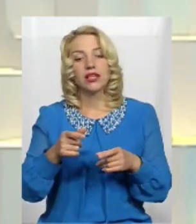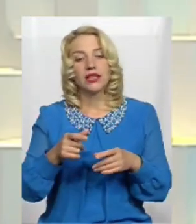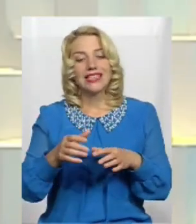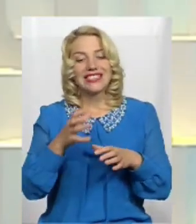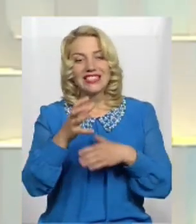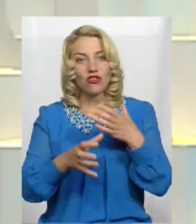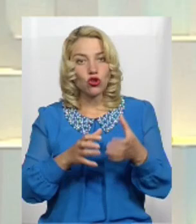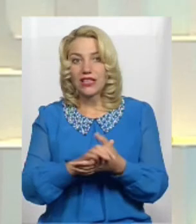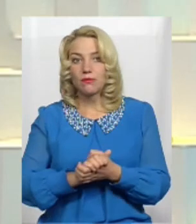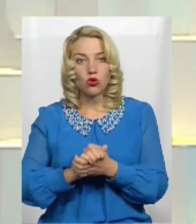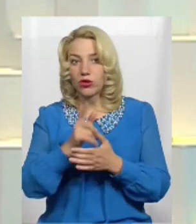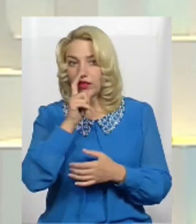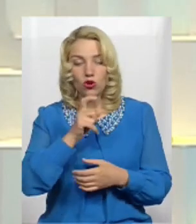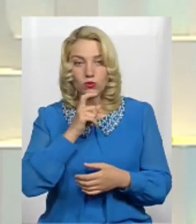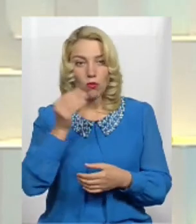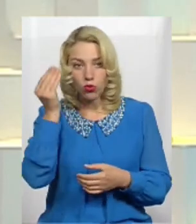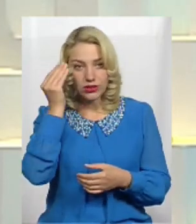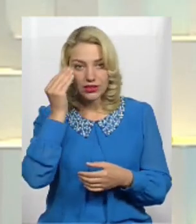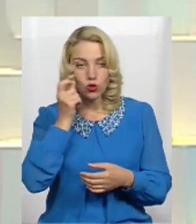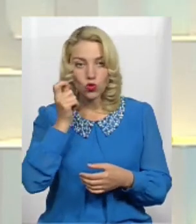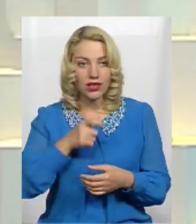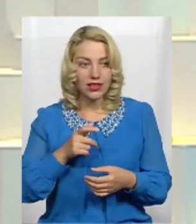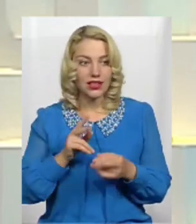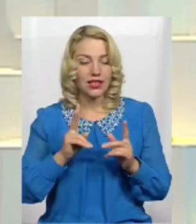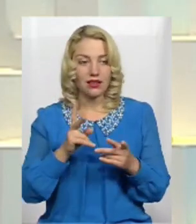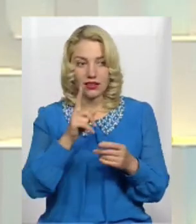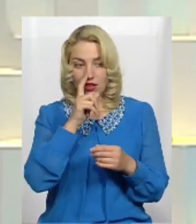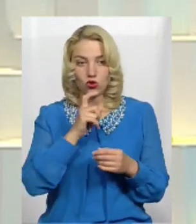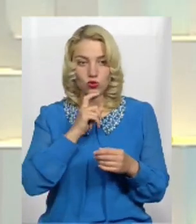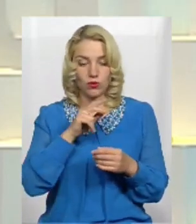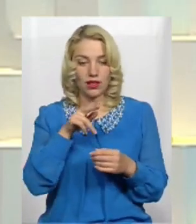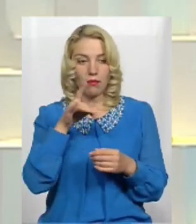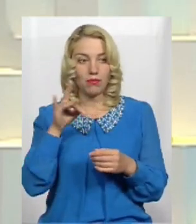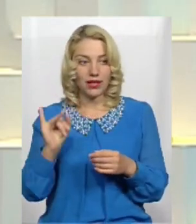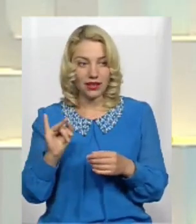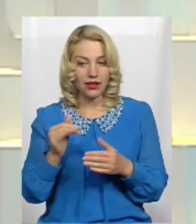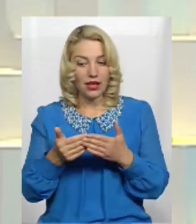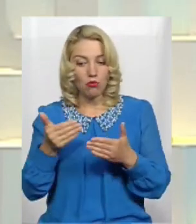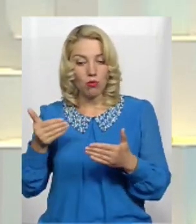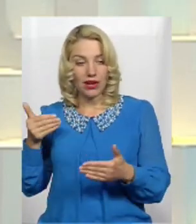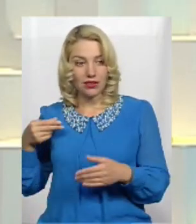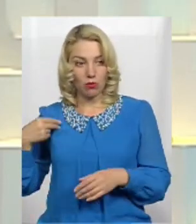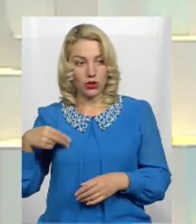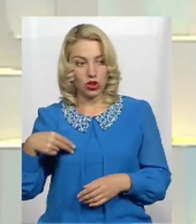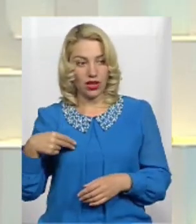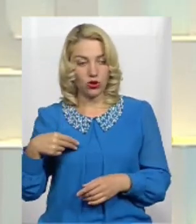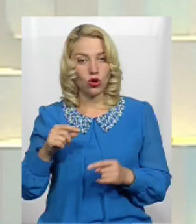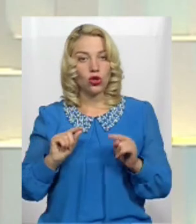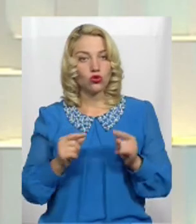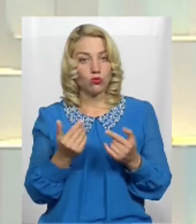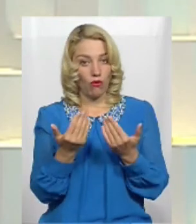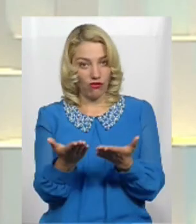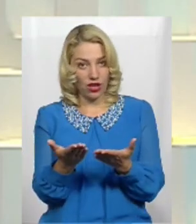не розуміє позиції України, як вона не розуміла при попередньому президенту, чому